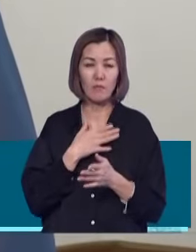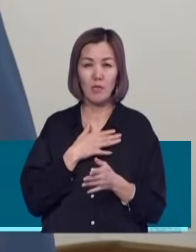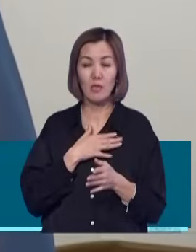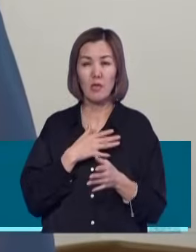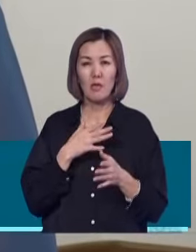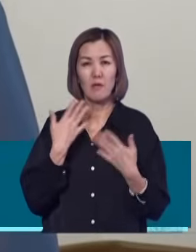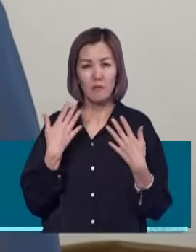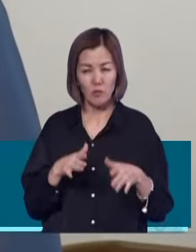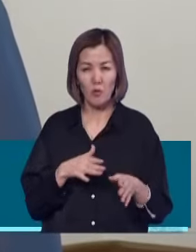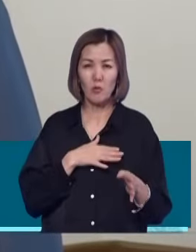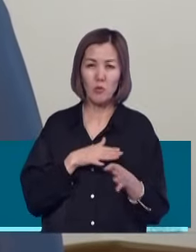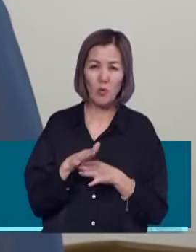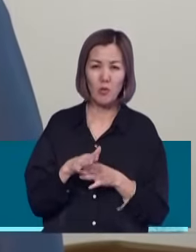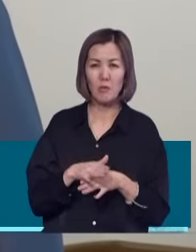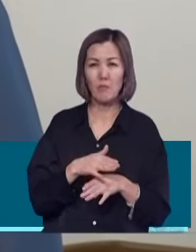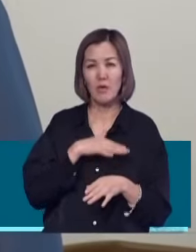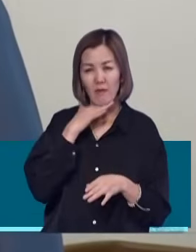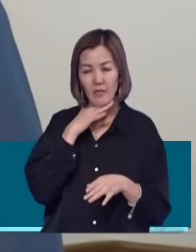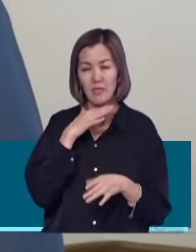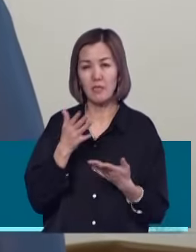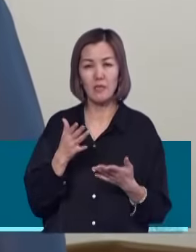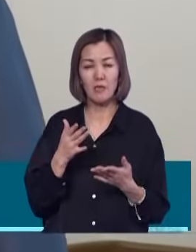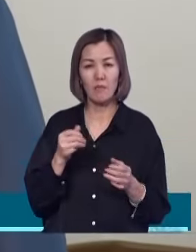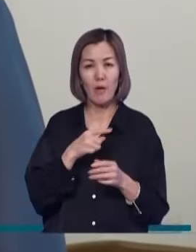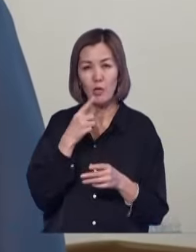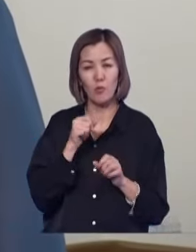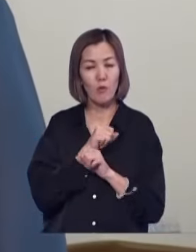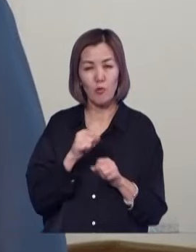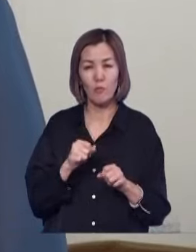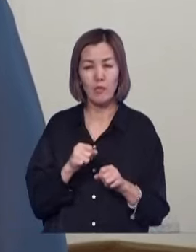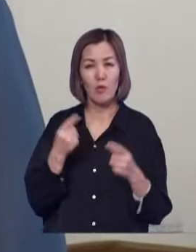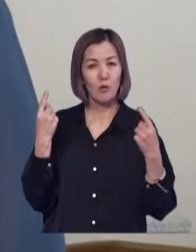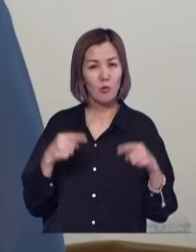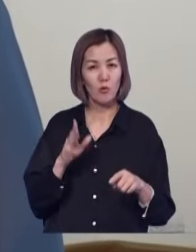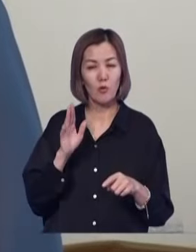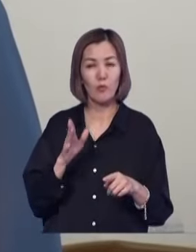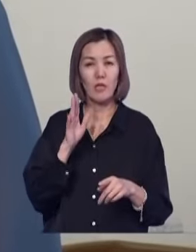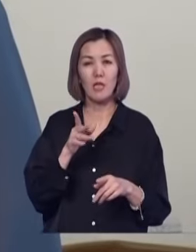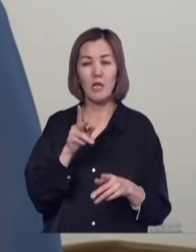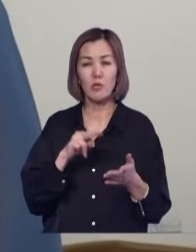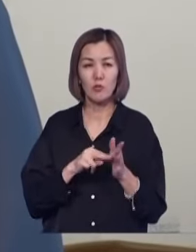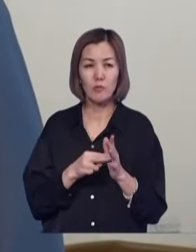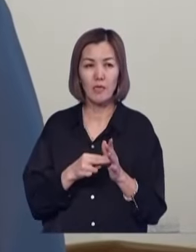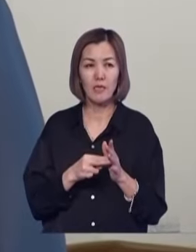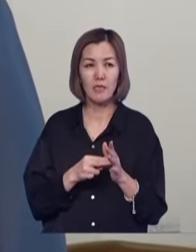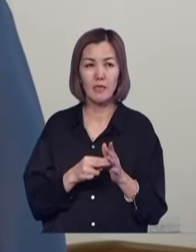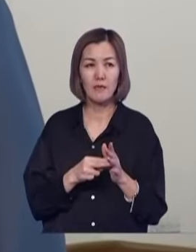күні ол кез келген өнер адам үшін тоқырау болады. Сондықтан алдағы жоспарларды